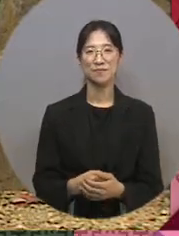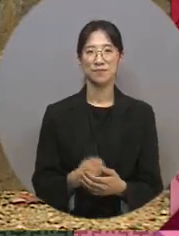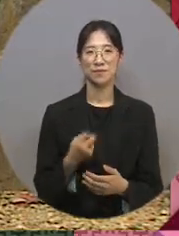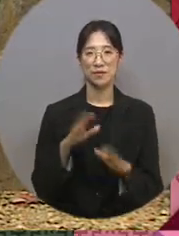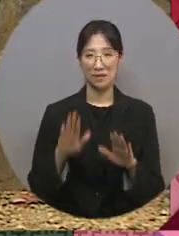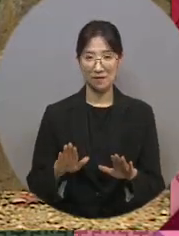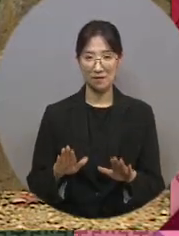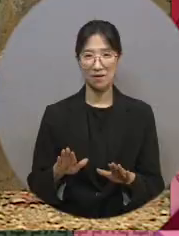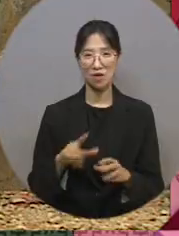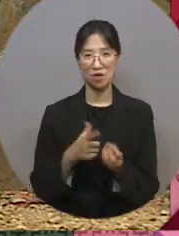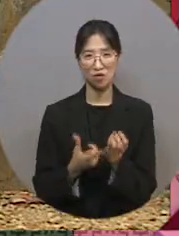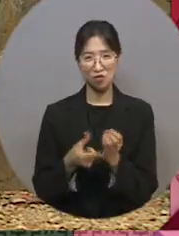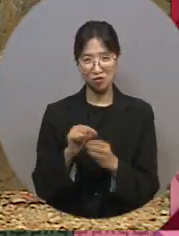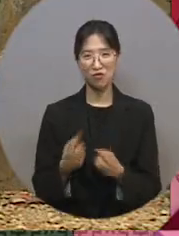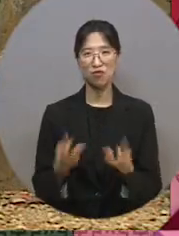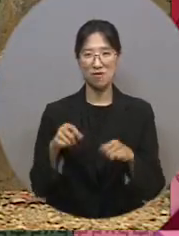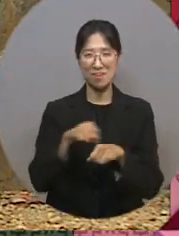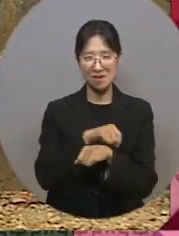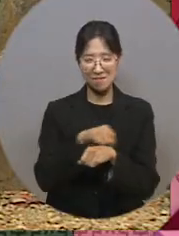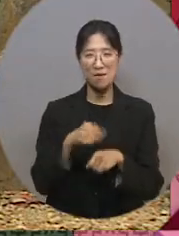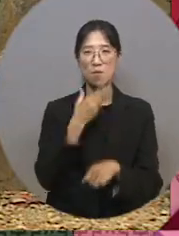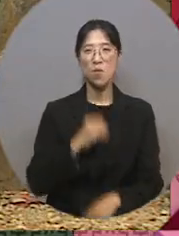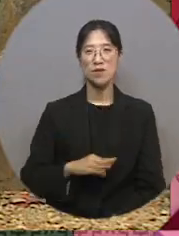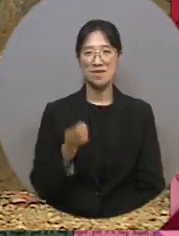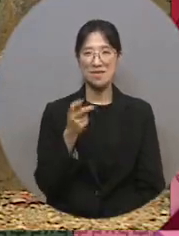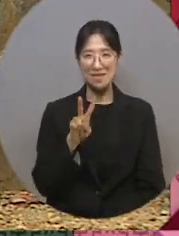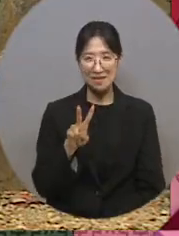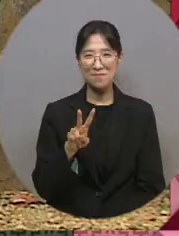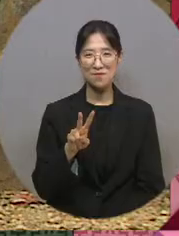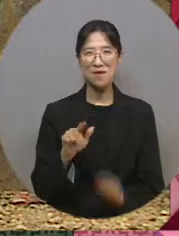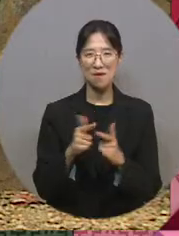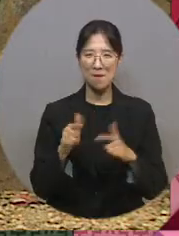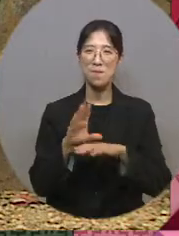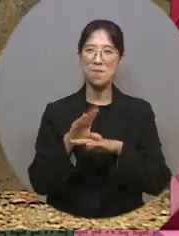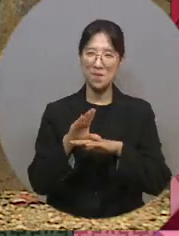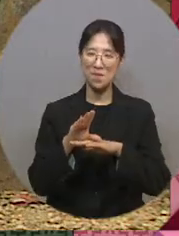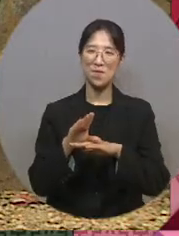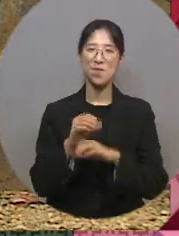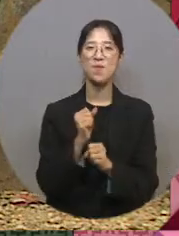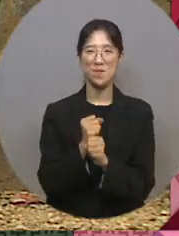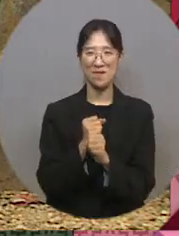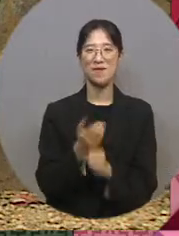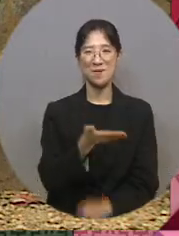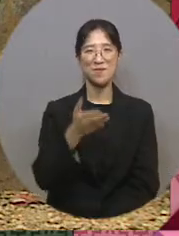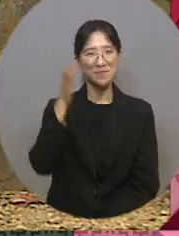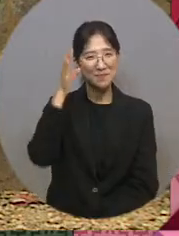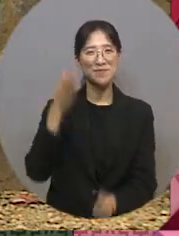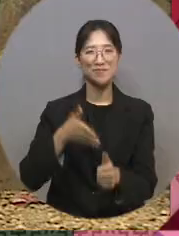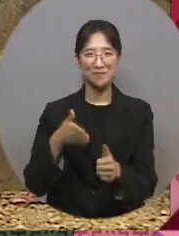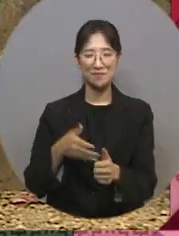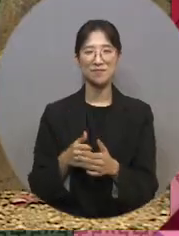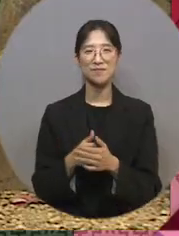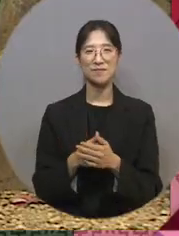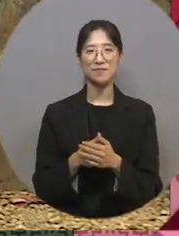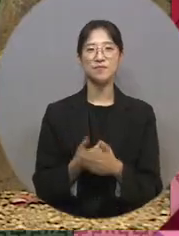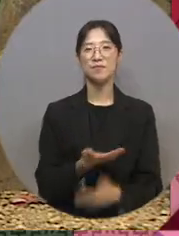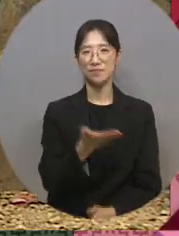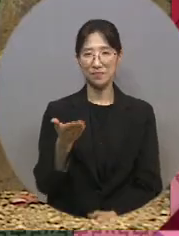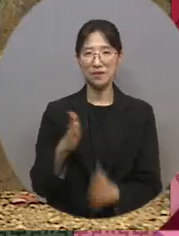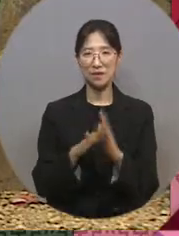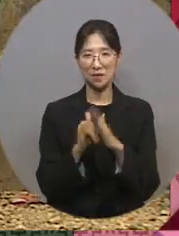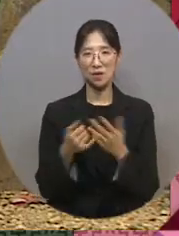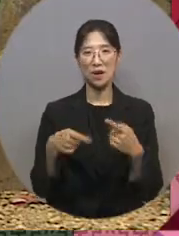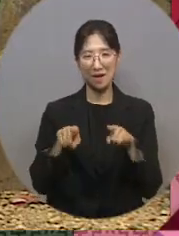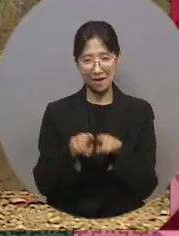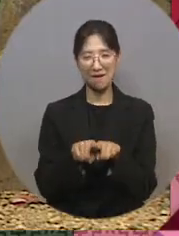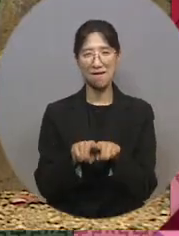또 추석 특집으로 또 우리 복지TV가 멋진 또 프로그램 하나 좀 만들고 있으니까 여러분들 기대해 주시고요. 여러분들 가족들과 함께